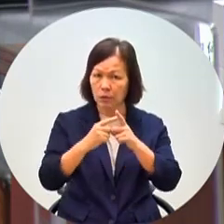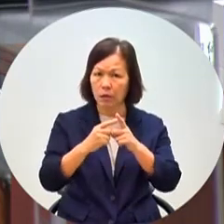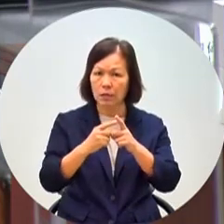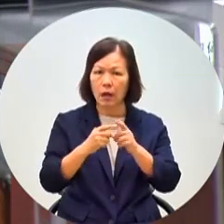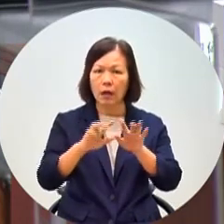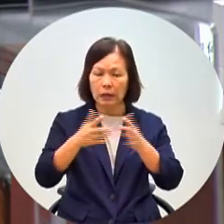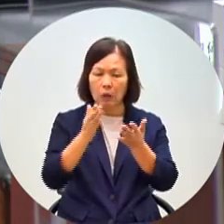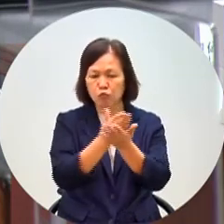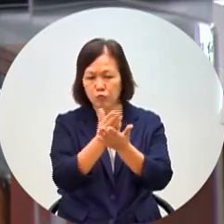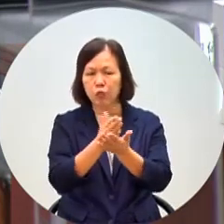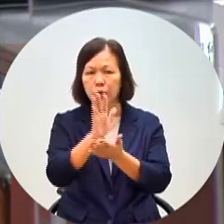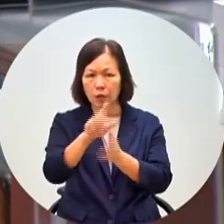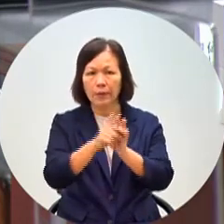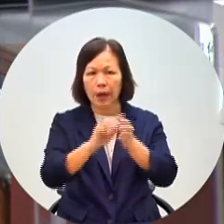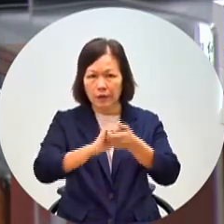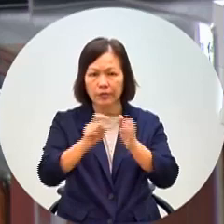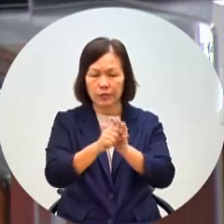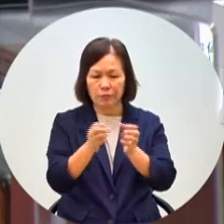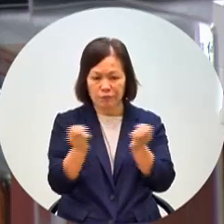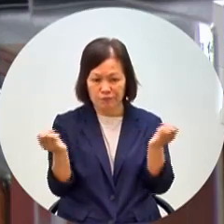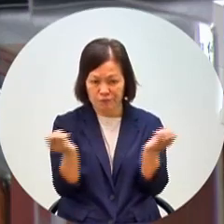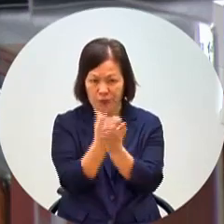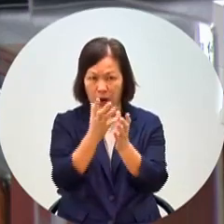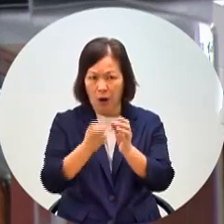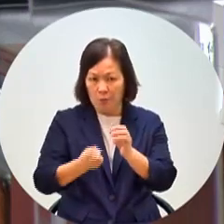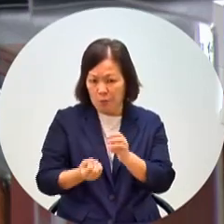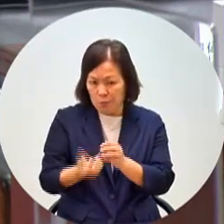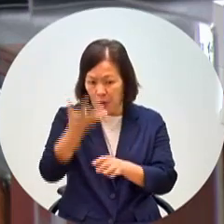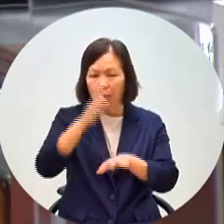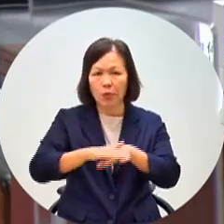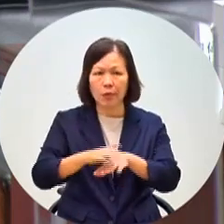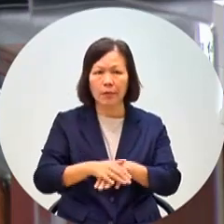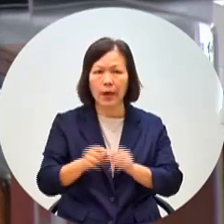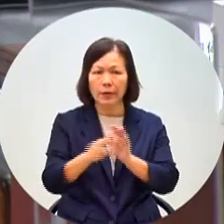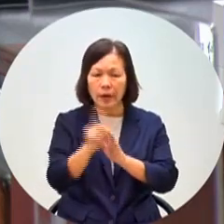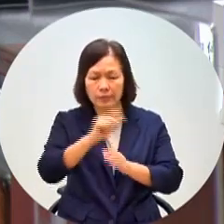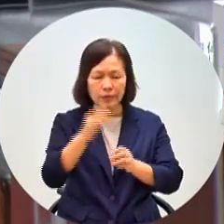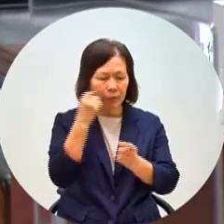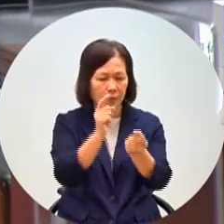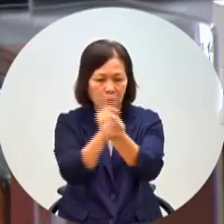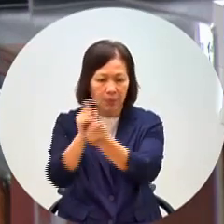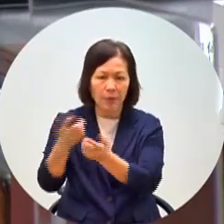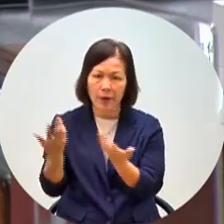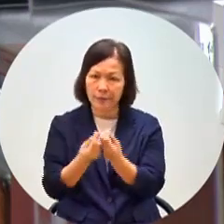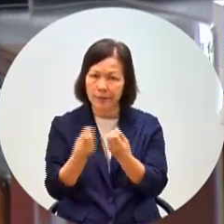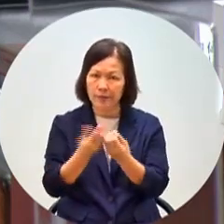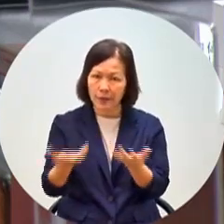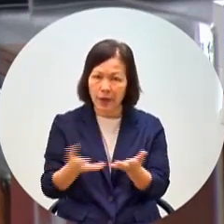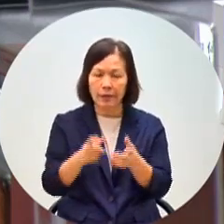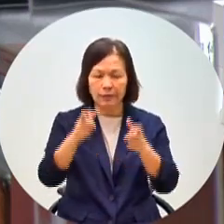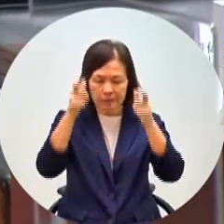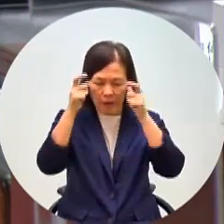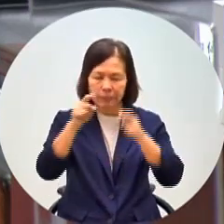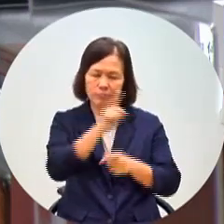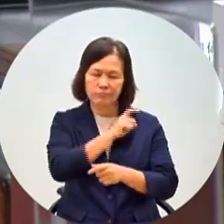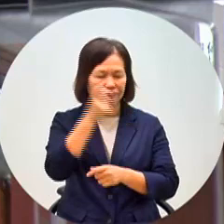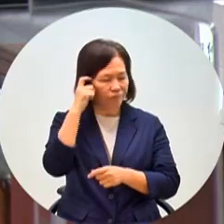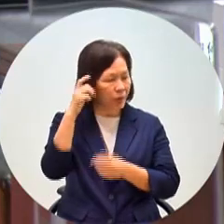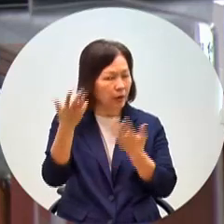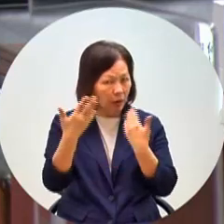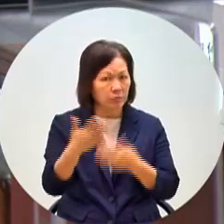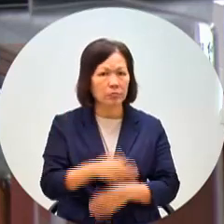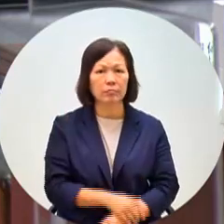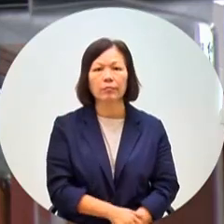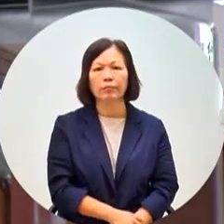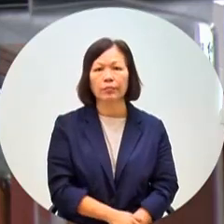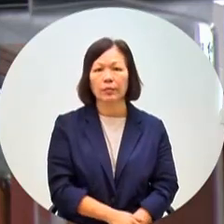估一定会大爆发，到底要怎么去面对？高雄应该要好好的思考，因为我们现